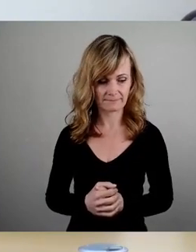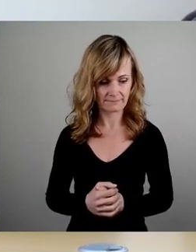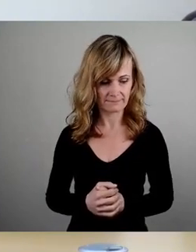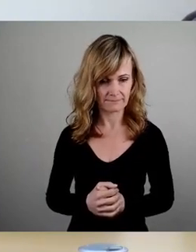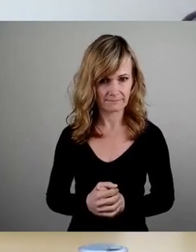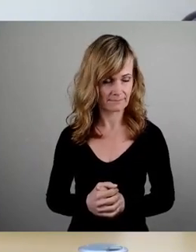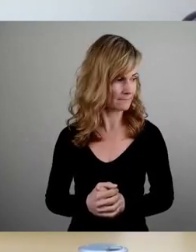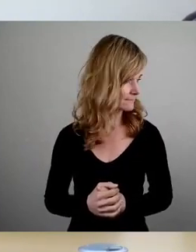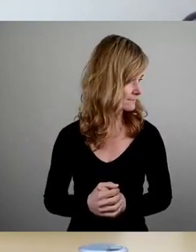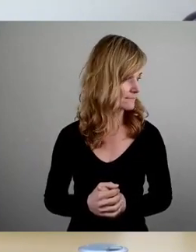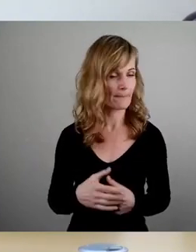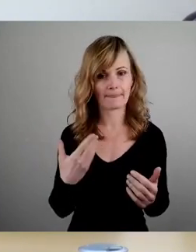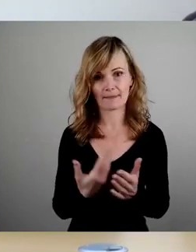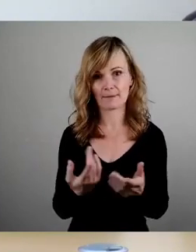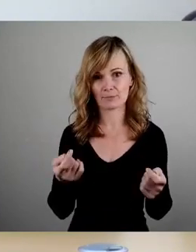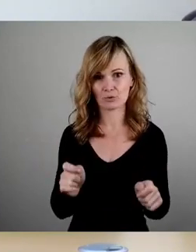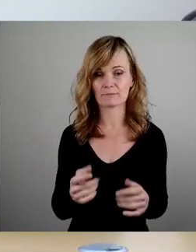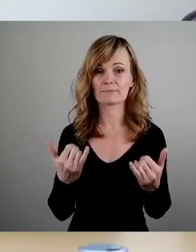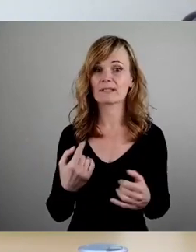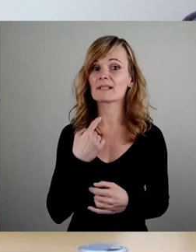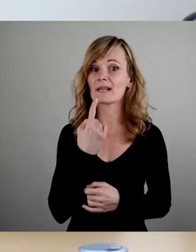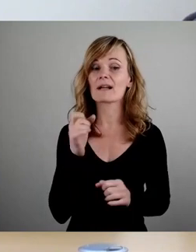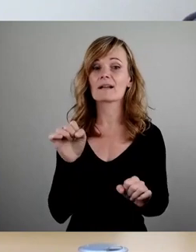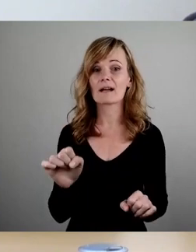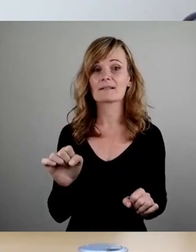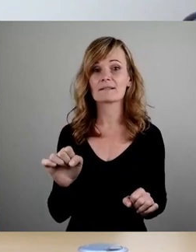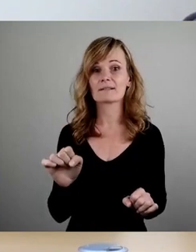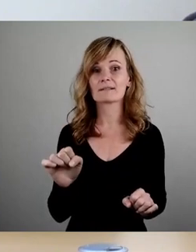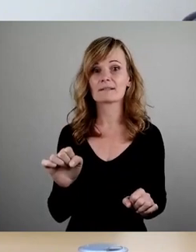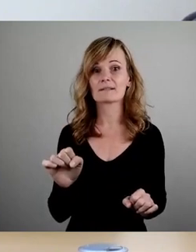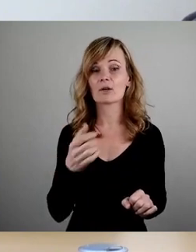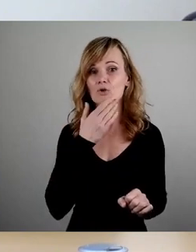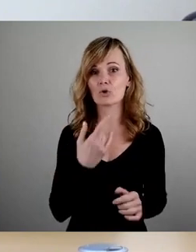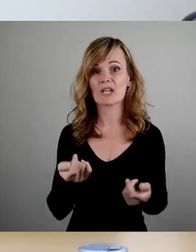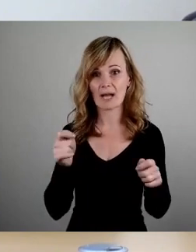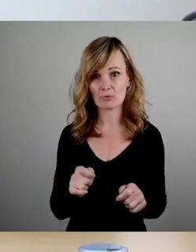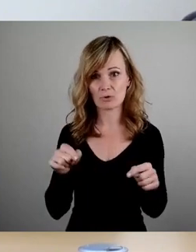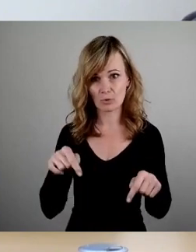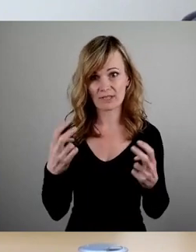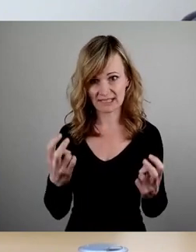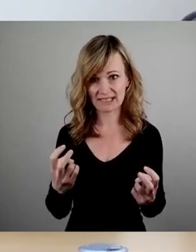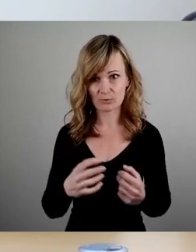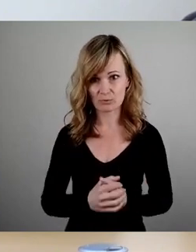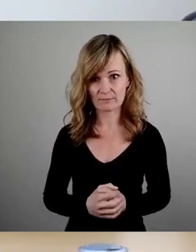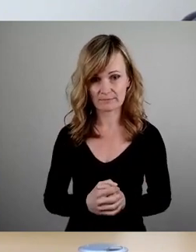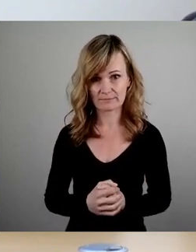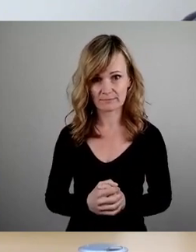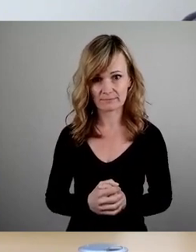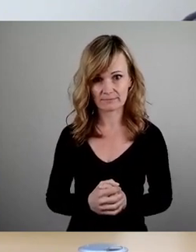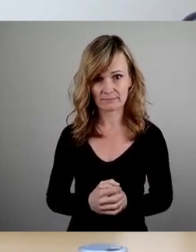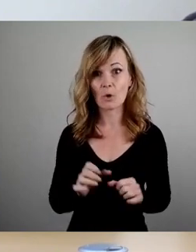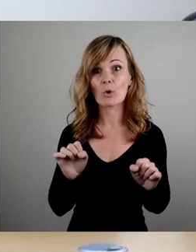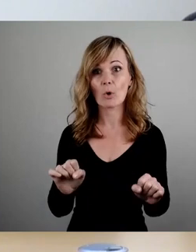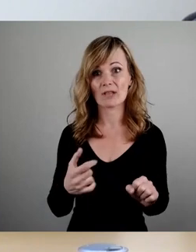so beschlossen. Jetzt könnte ich sagen, schöner Abschluss der heutigen Sitzung. Könnte ich